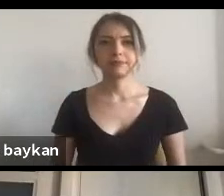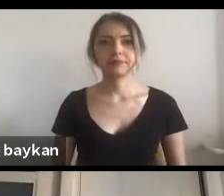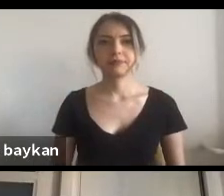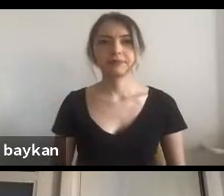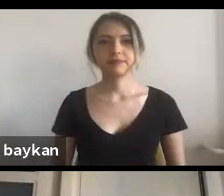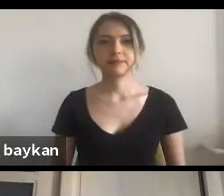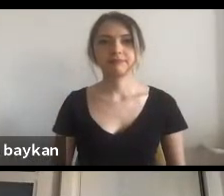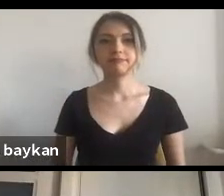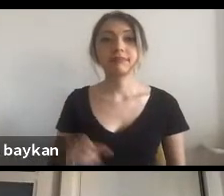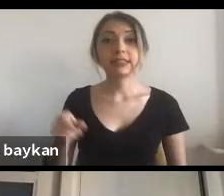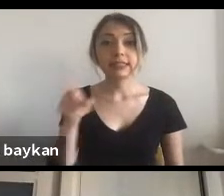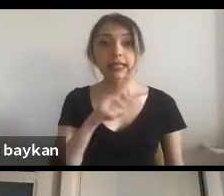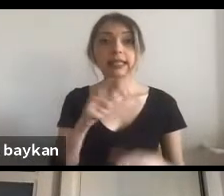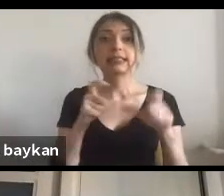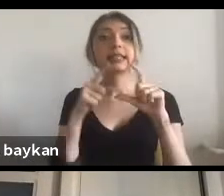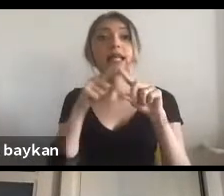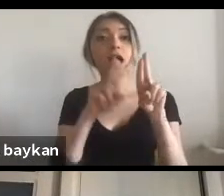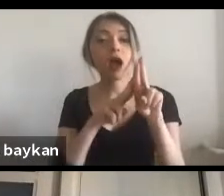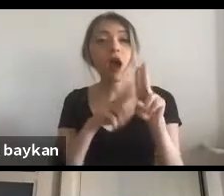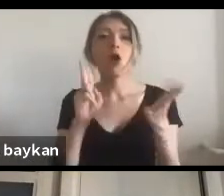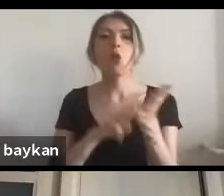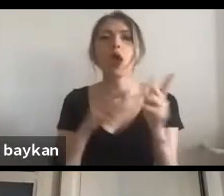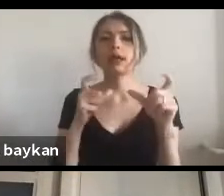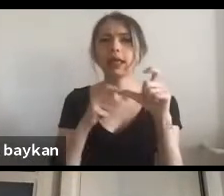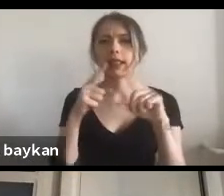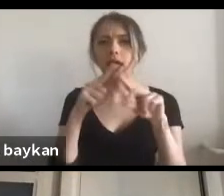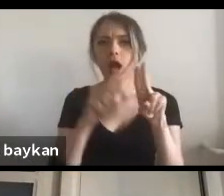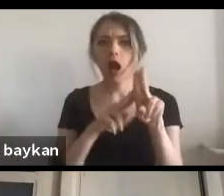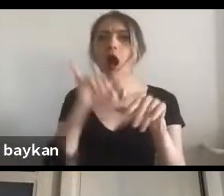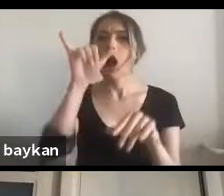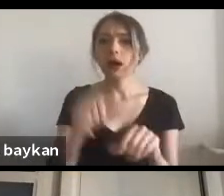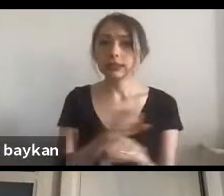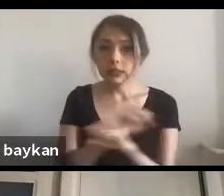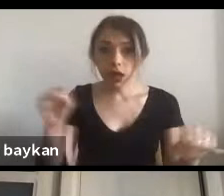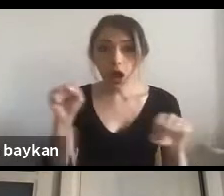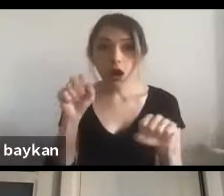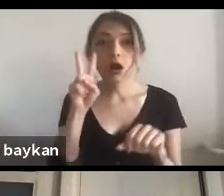Sivil toplum örgütüm hak ihlallerini izliyor